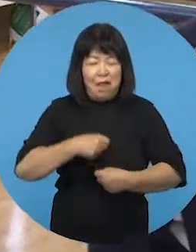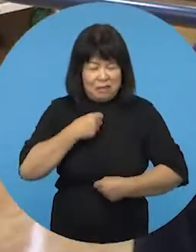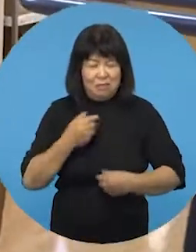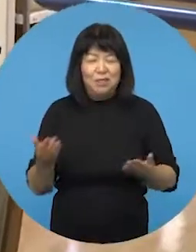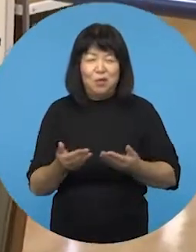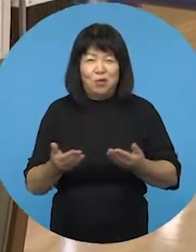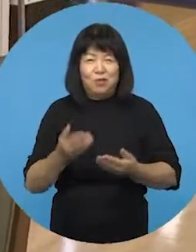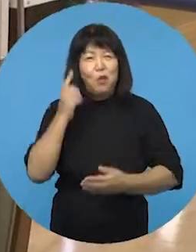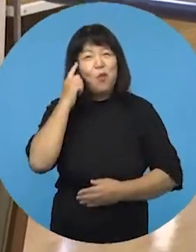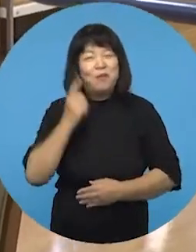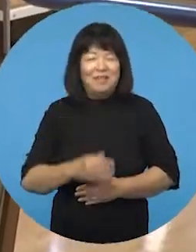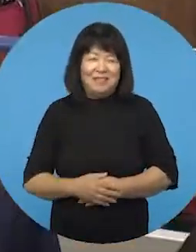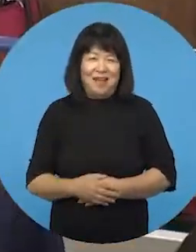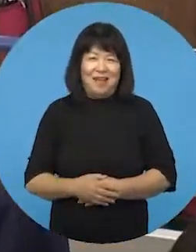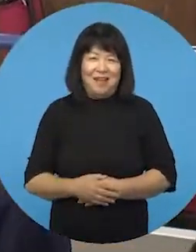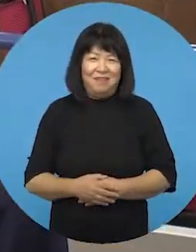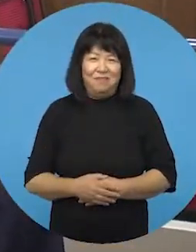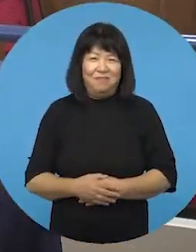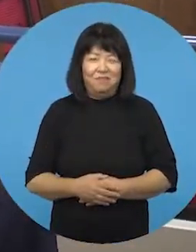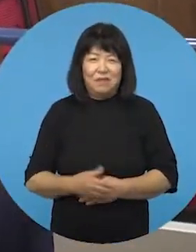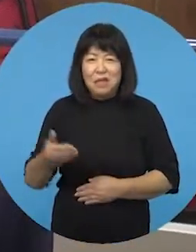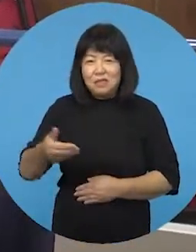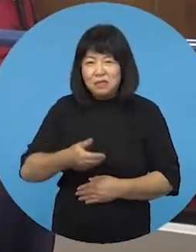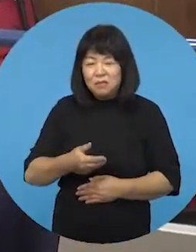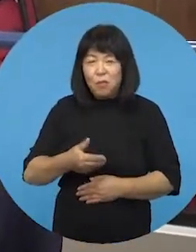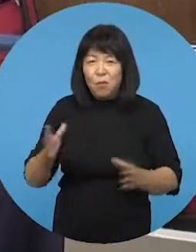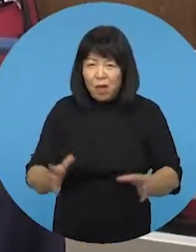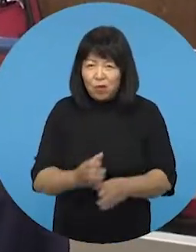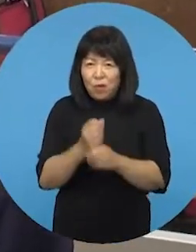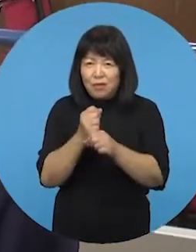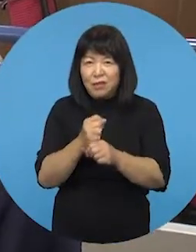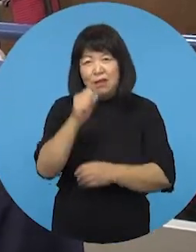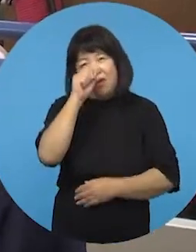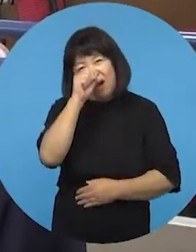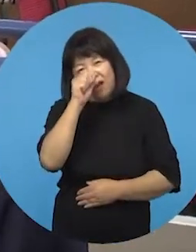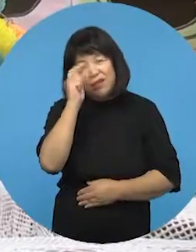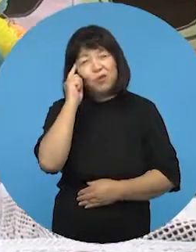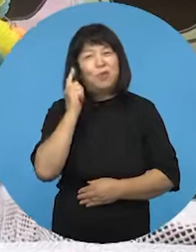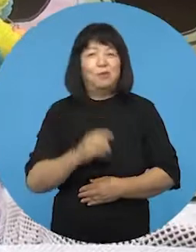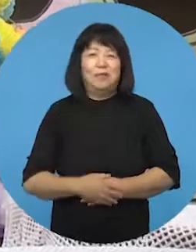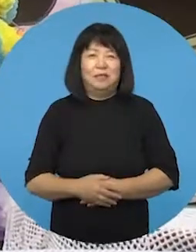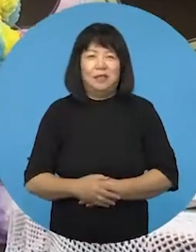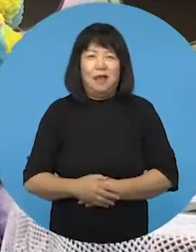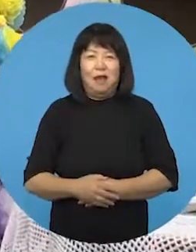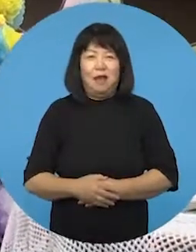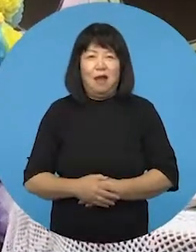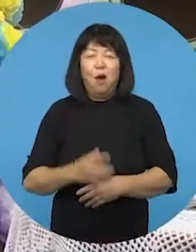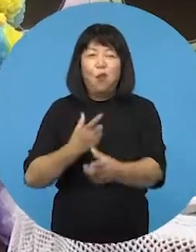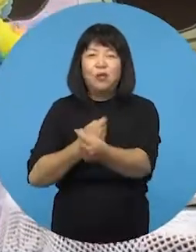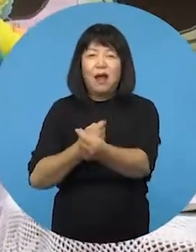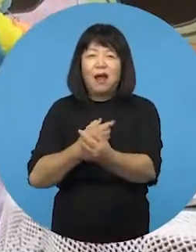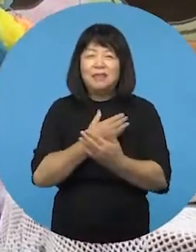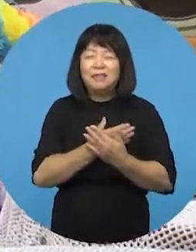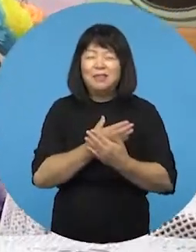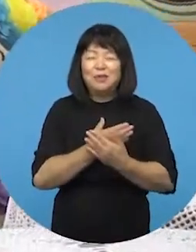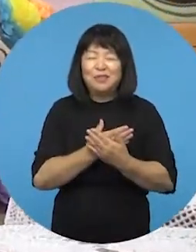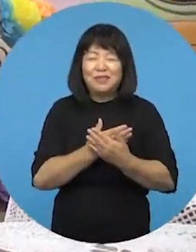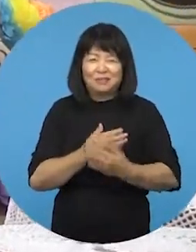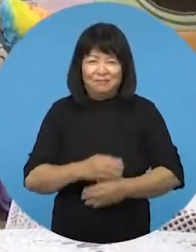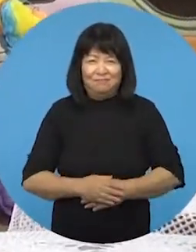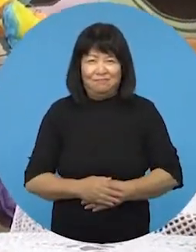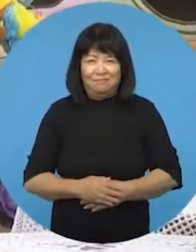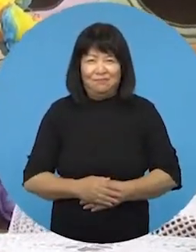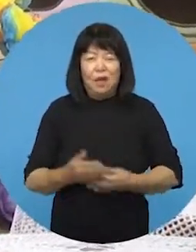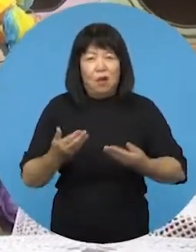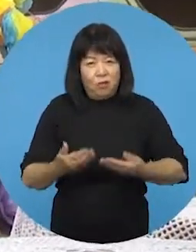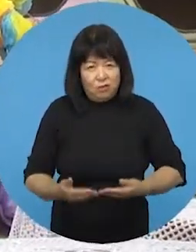って ちゃんと質問まとまっててよかったなと思います。 どっちも緊張してるので